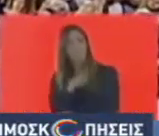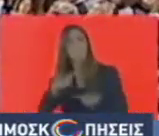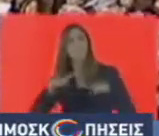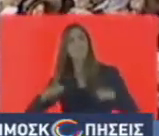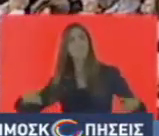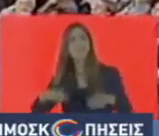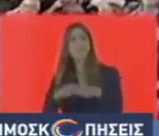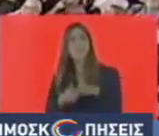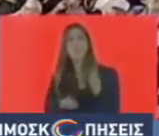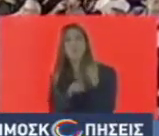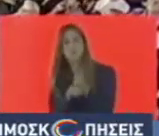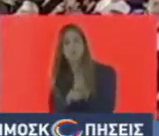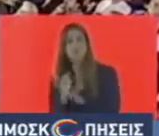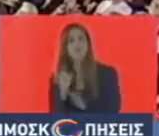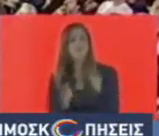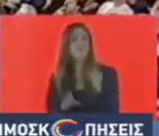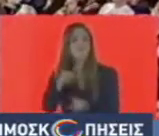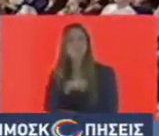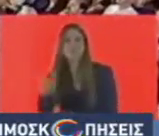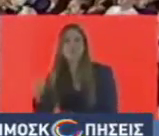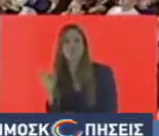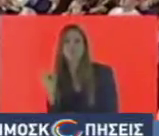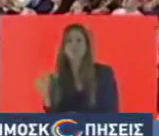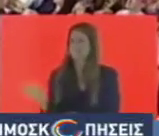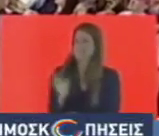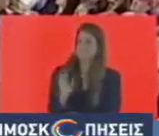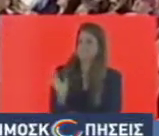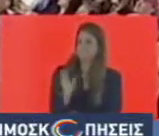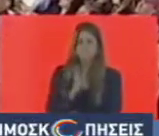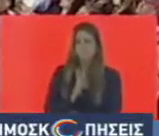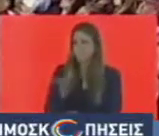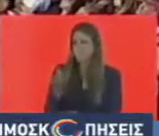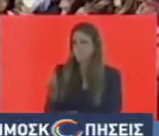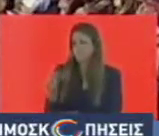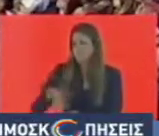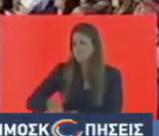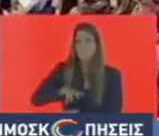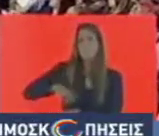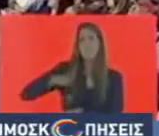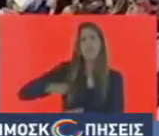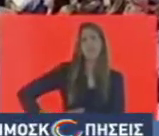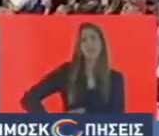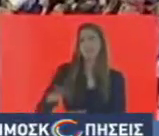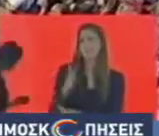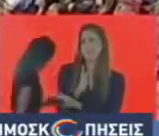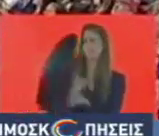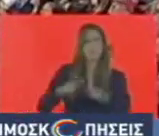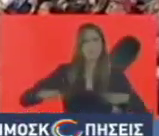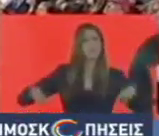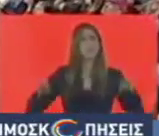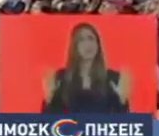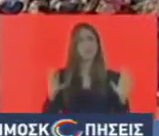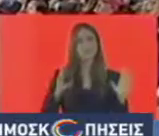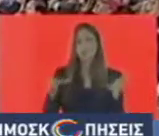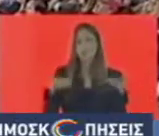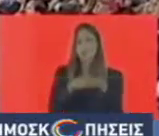του, δεν είναι οι βουλευτές του, δεν είναι οι τοπικοί του άρχοντες. Ο ΣΥΡΙΖΑ που